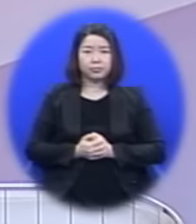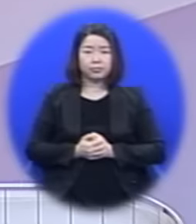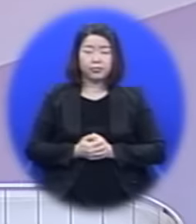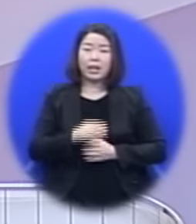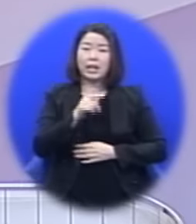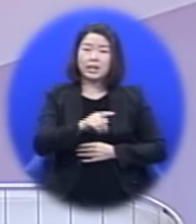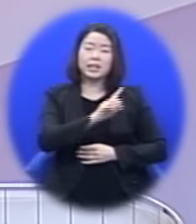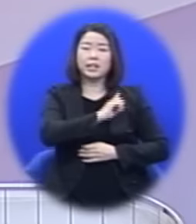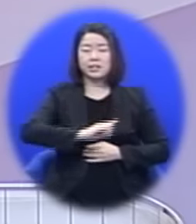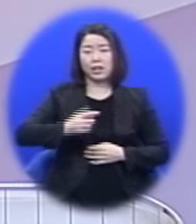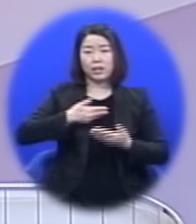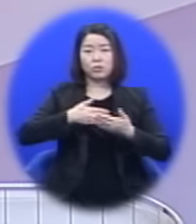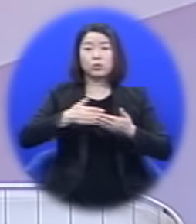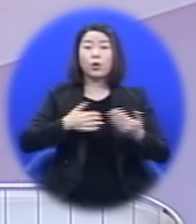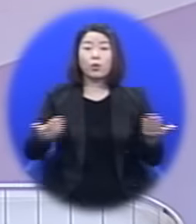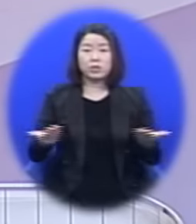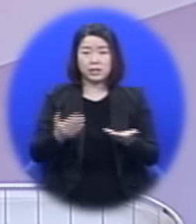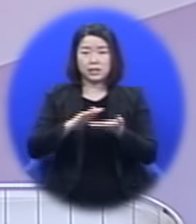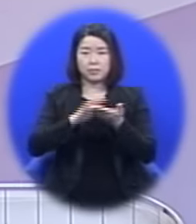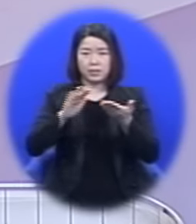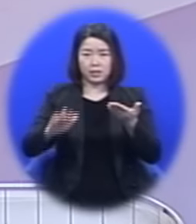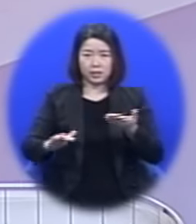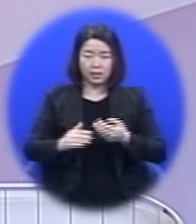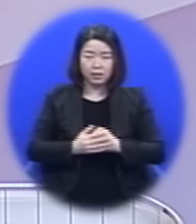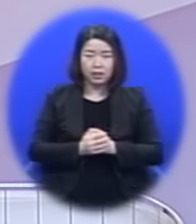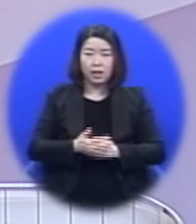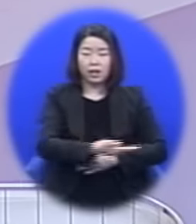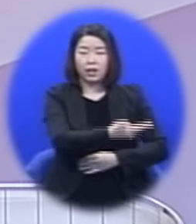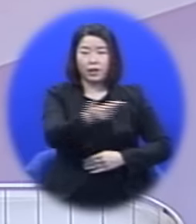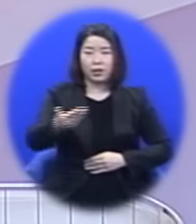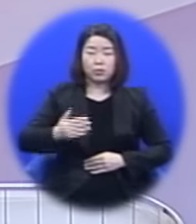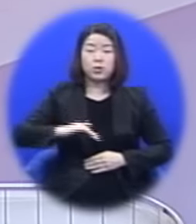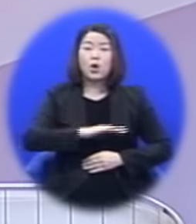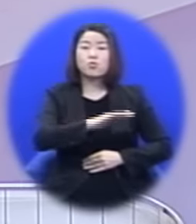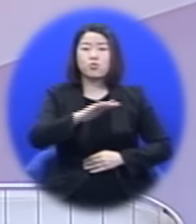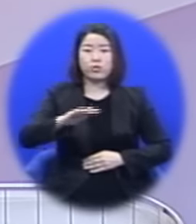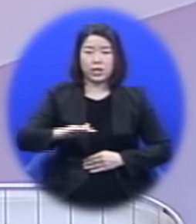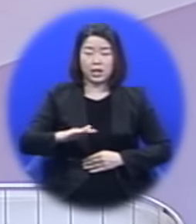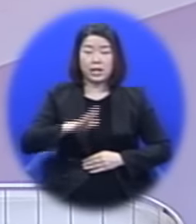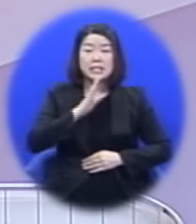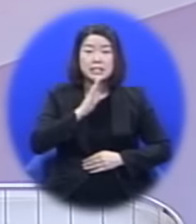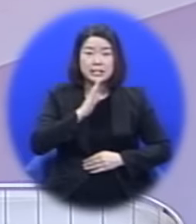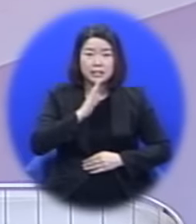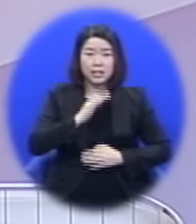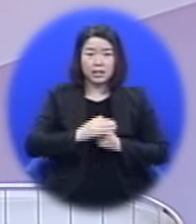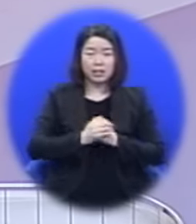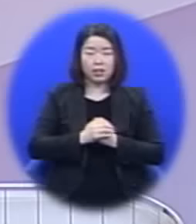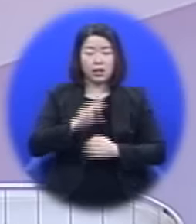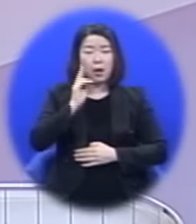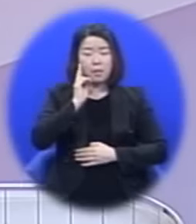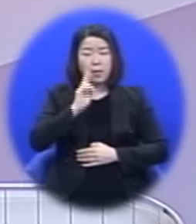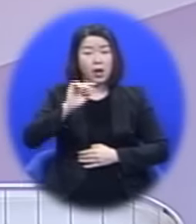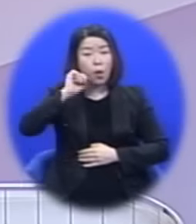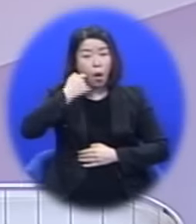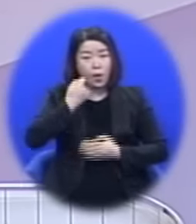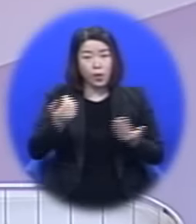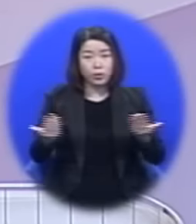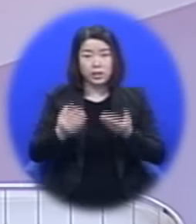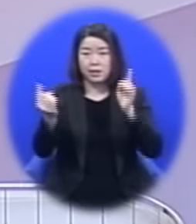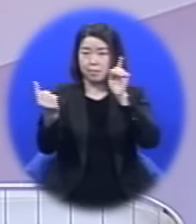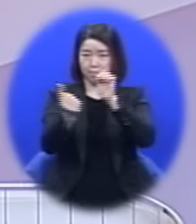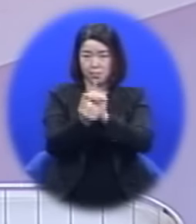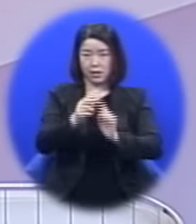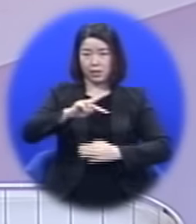이것이 가장 두려운 것입니다. 여러분, 우리가 실제로 아주 어려운 일을 만났다 하더라도